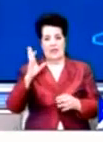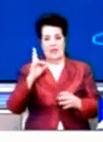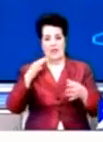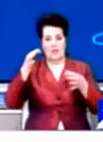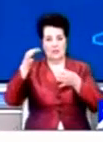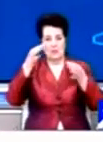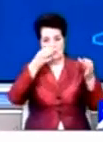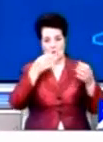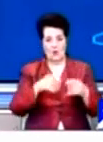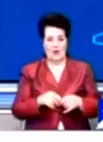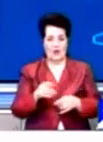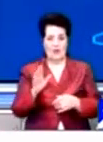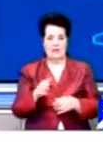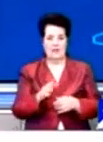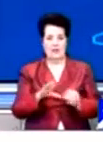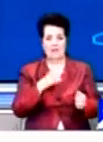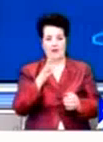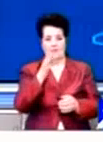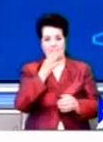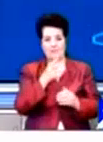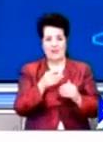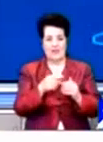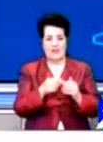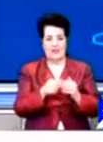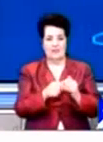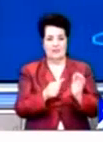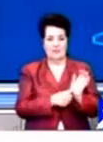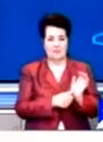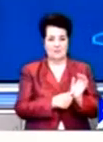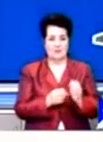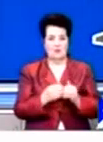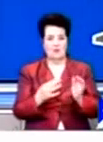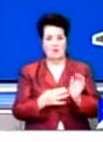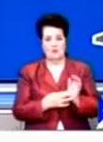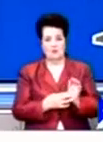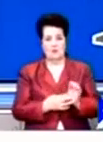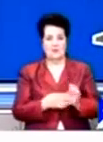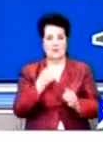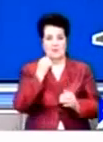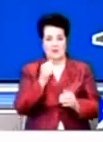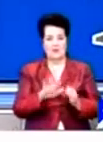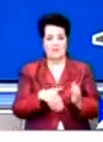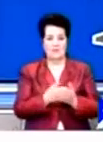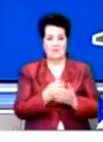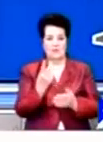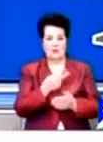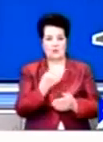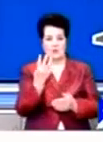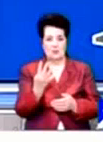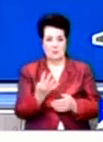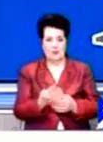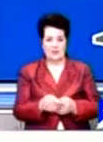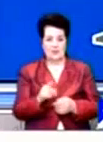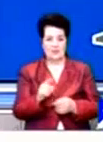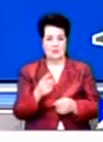minimele vor oscila între 16 și 19 grade Celsius. Mâine așteptăm maxime ce vor urca până la 24 de grade, dar vor